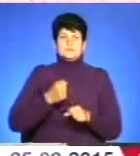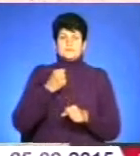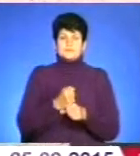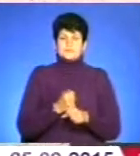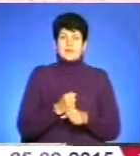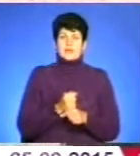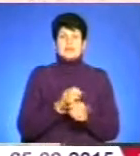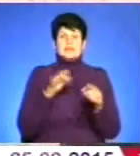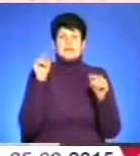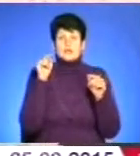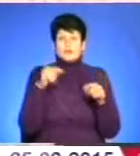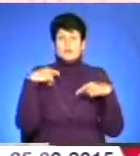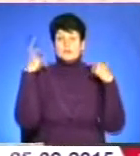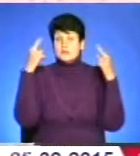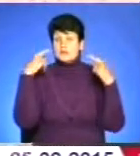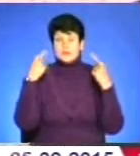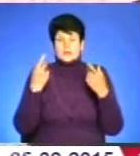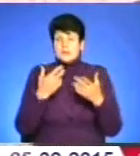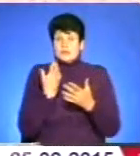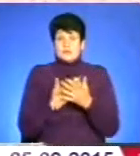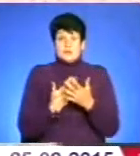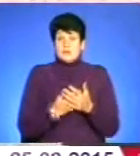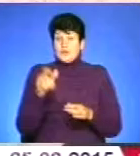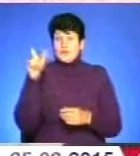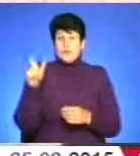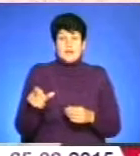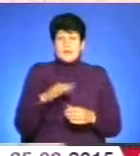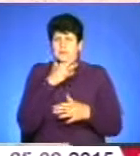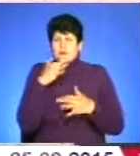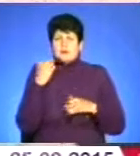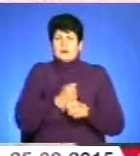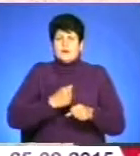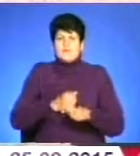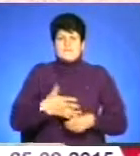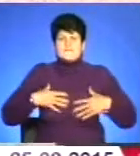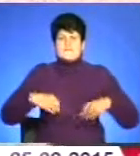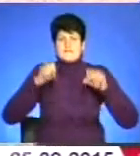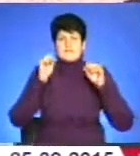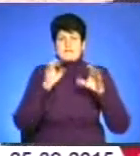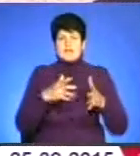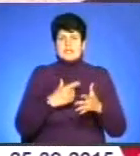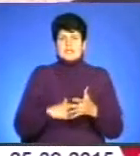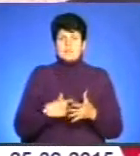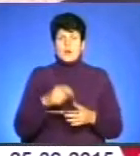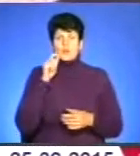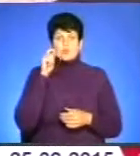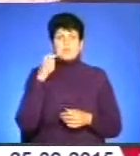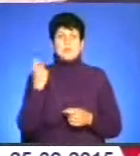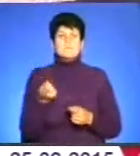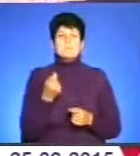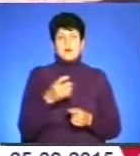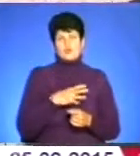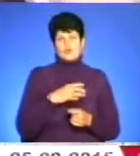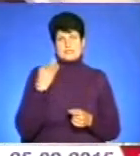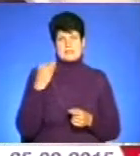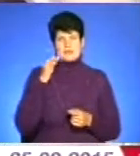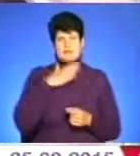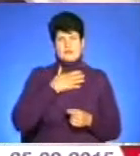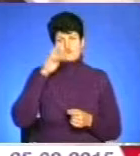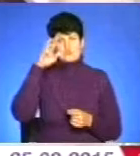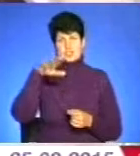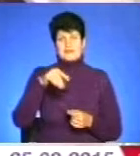такого фанатичного типу людей, котрі так би працювали, багато віддавали себе Україні, мало було, в принципі, за всю історію нашої державності.